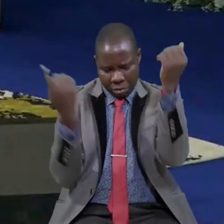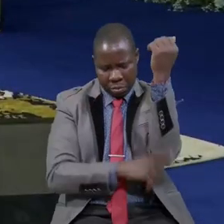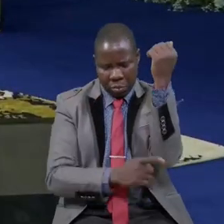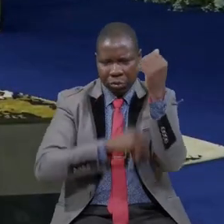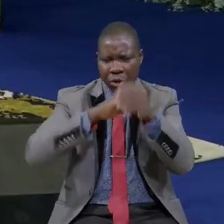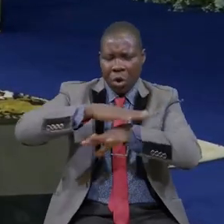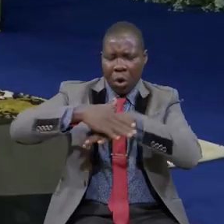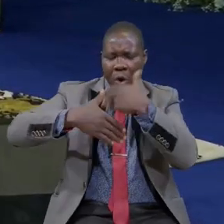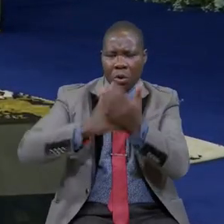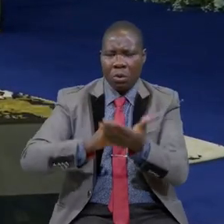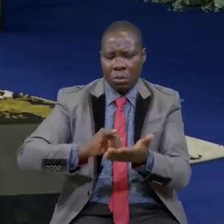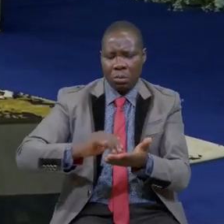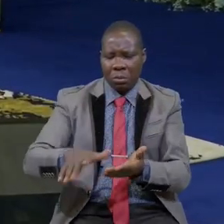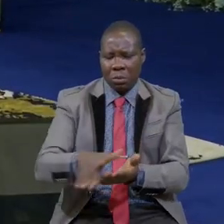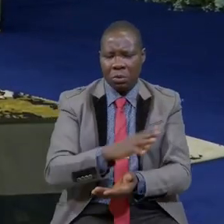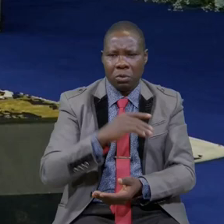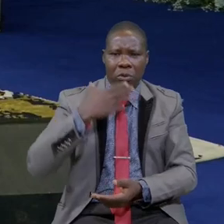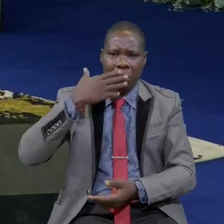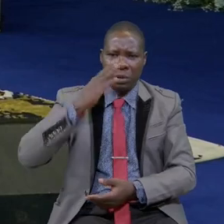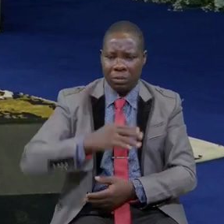ces abominations, la grâce